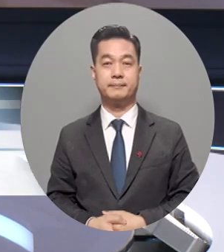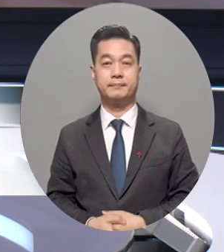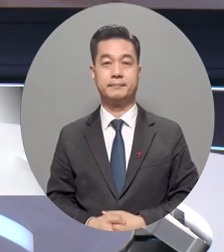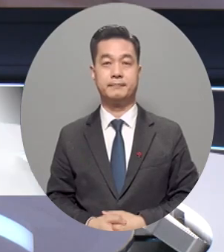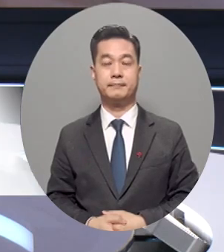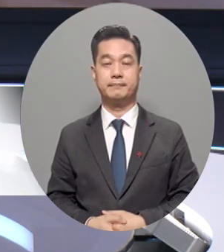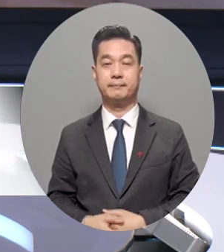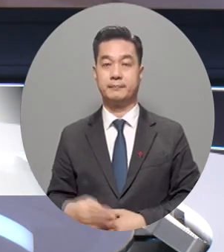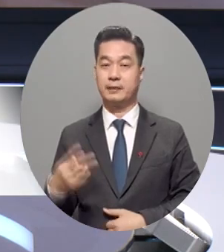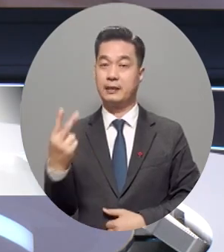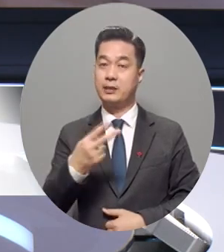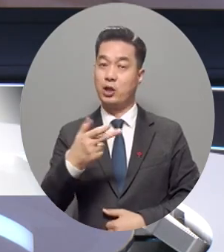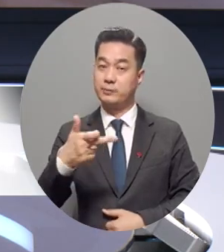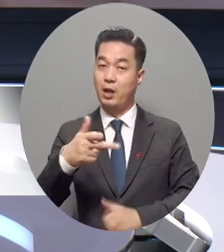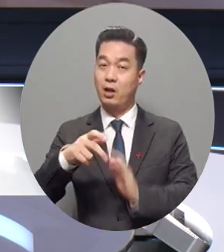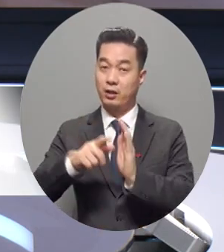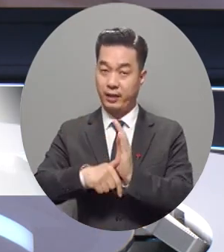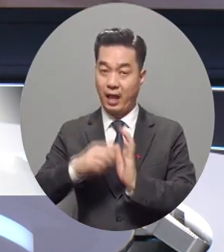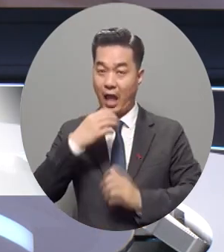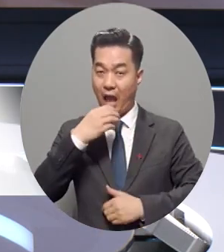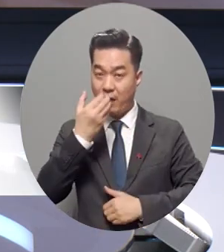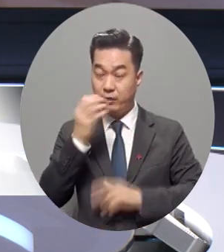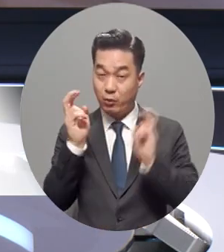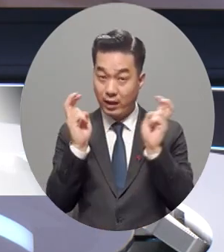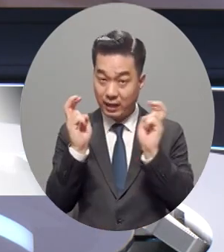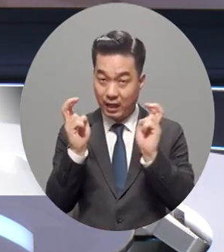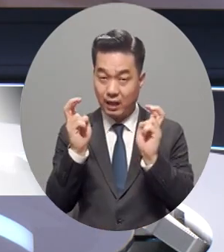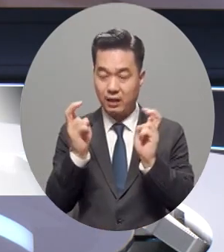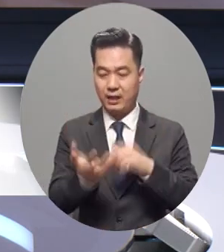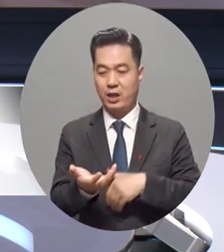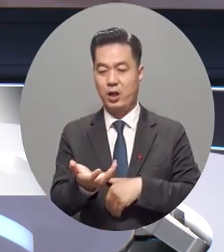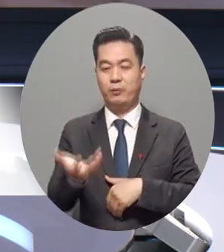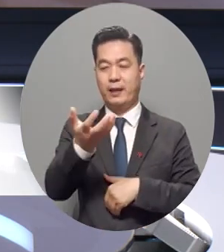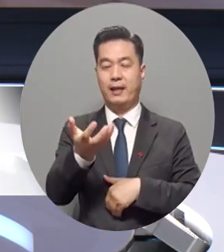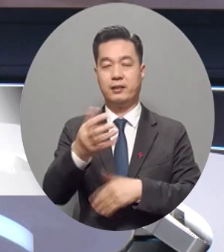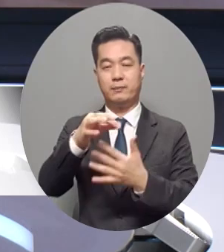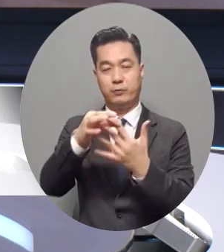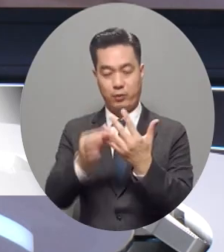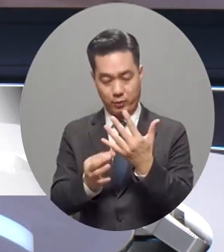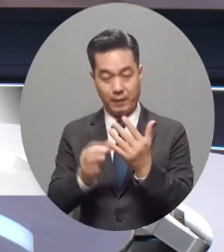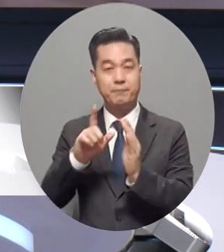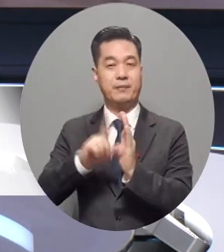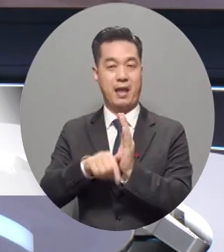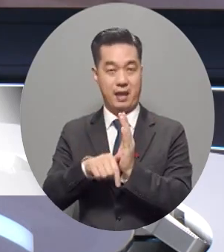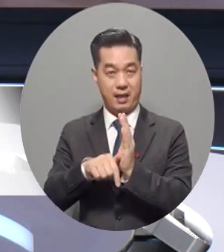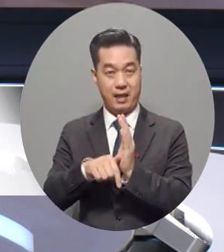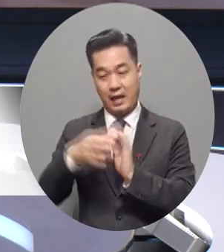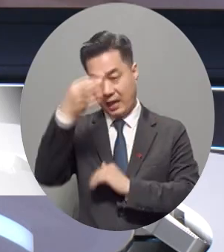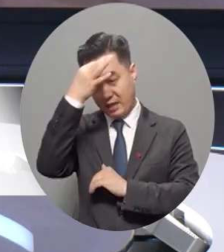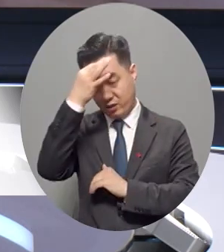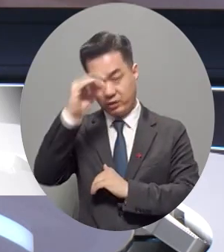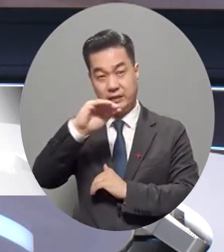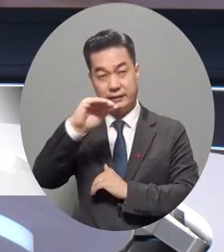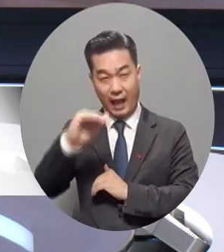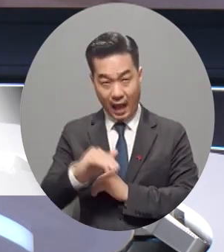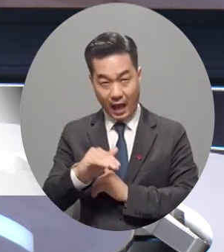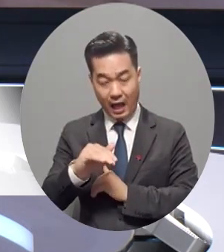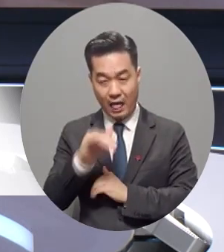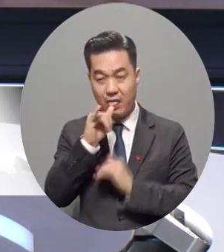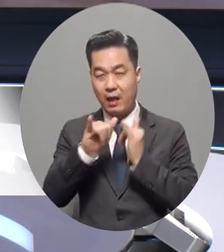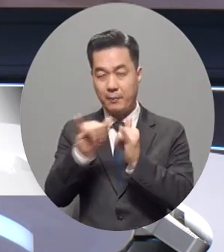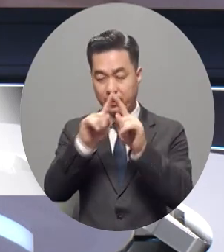지난 2017년 애플이 업데이트 과정에서 사용자 몰래 아이폰의 성능을 낮춘 이른바 배터리